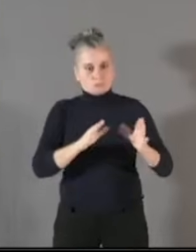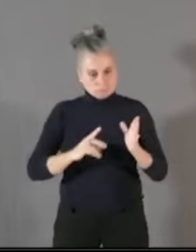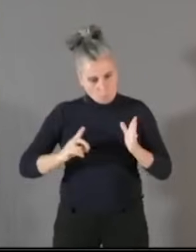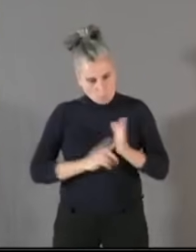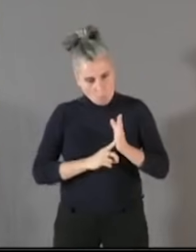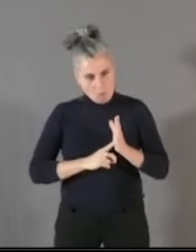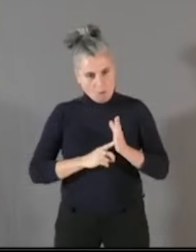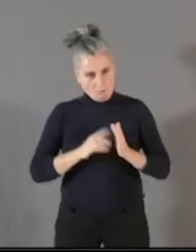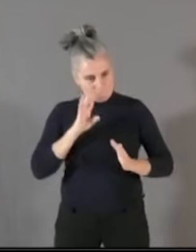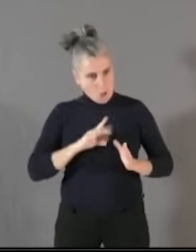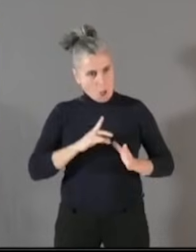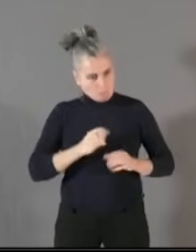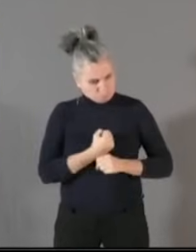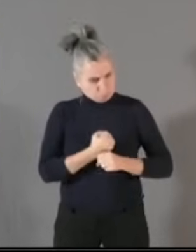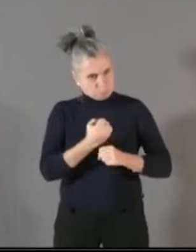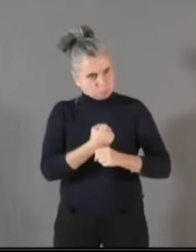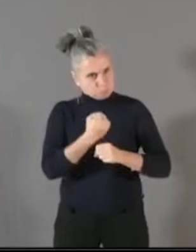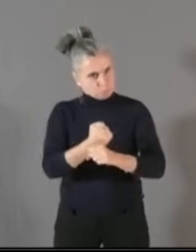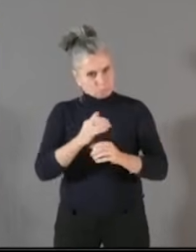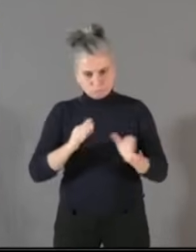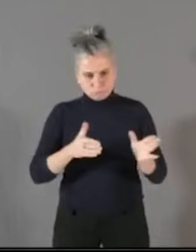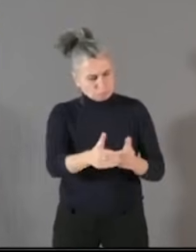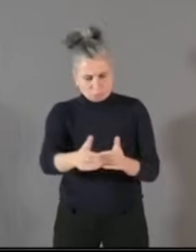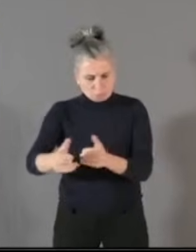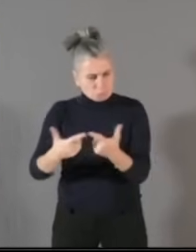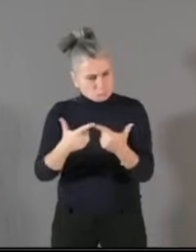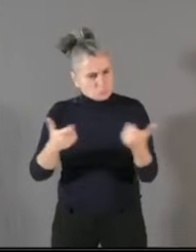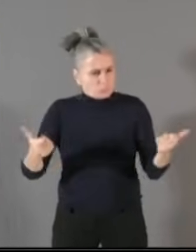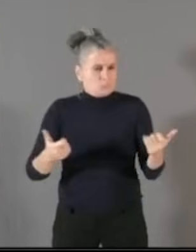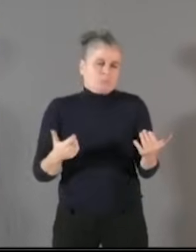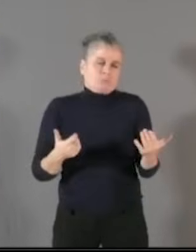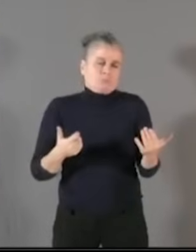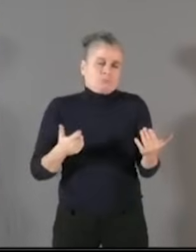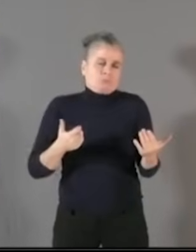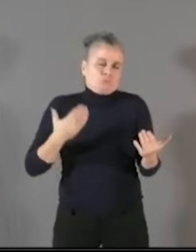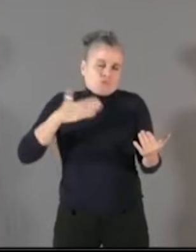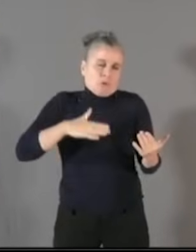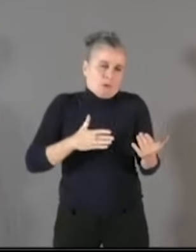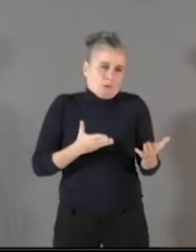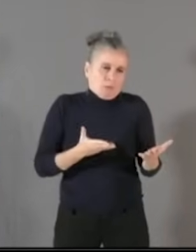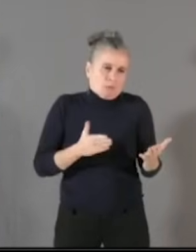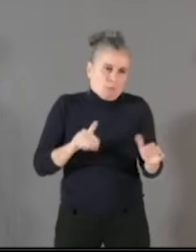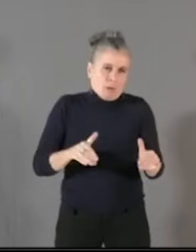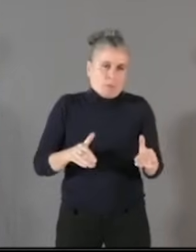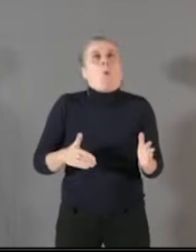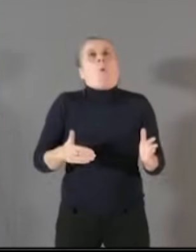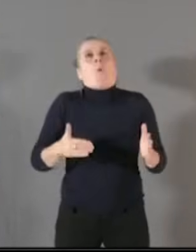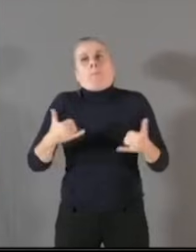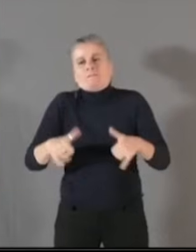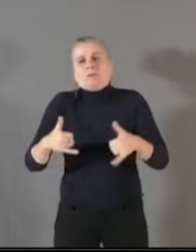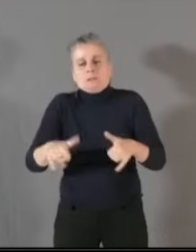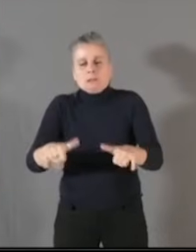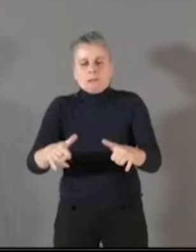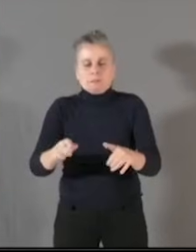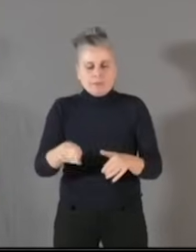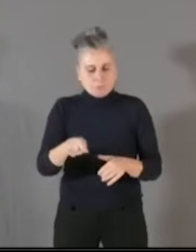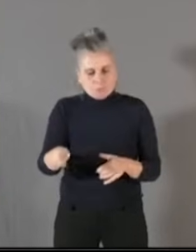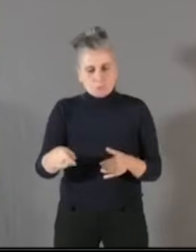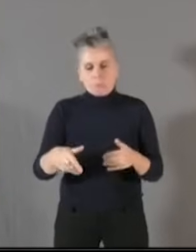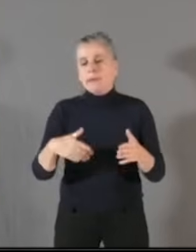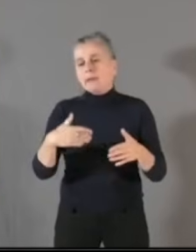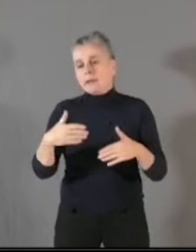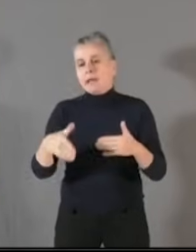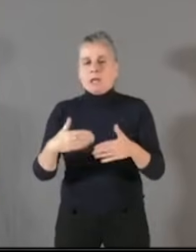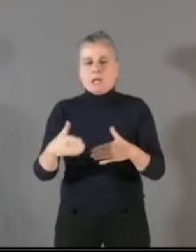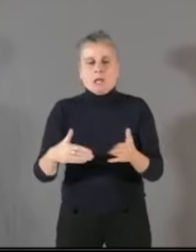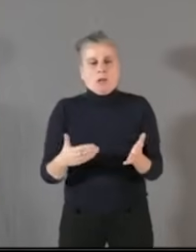légitime, dans tous les domaines, même si il reste encore un droit